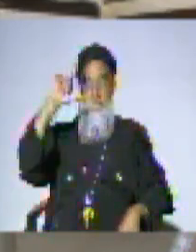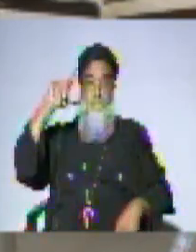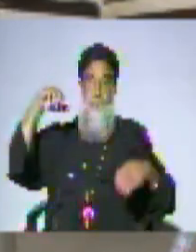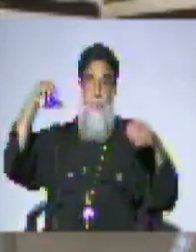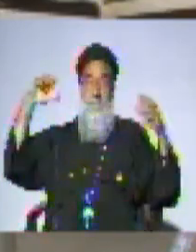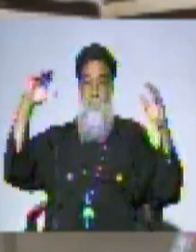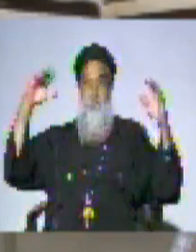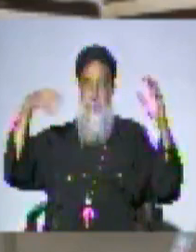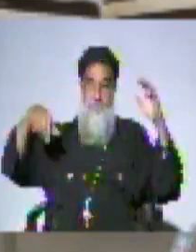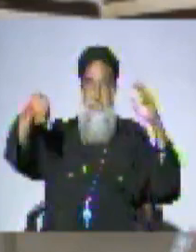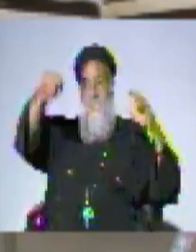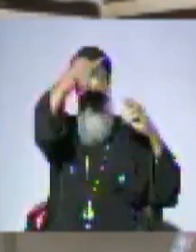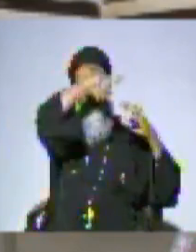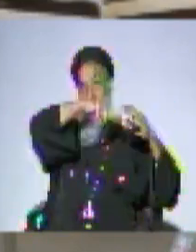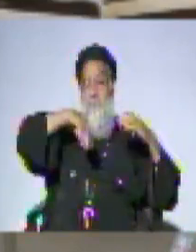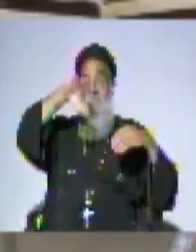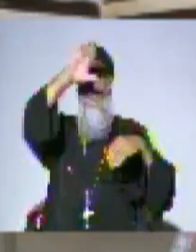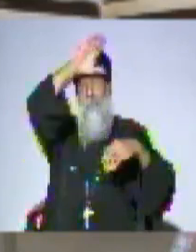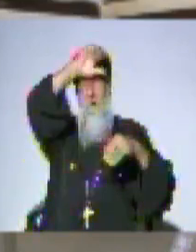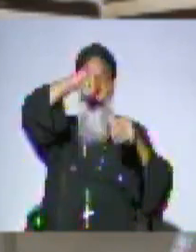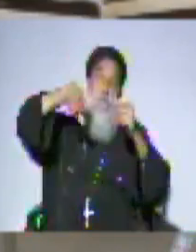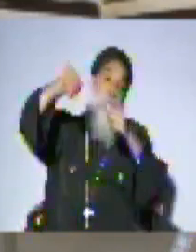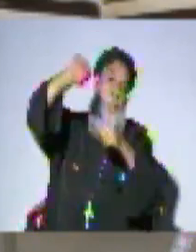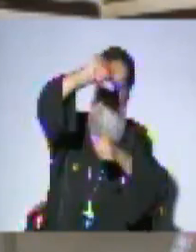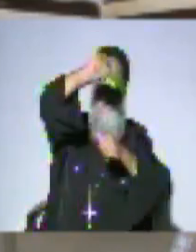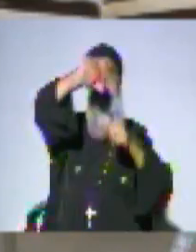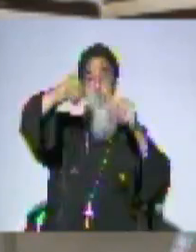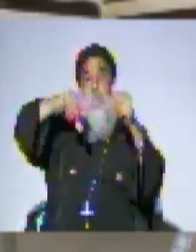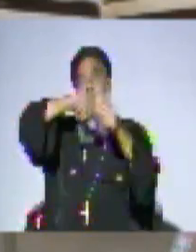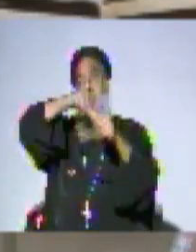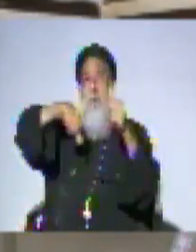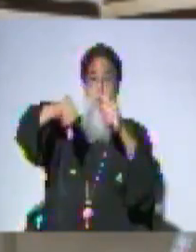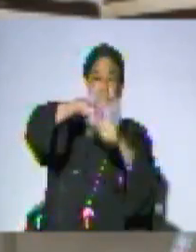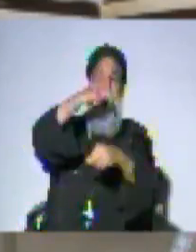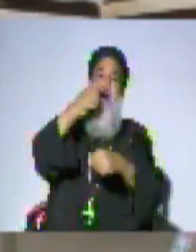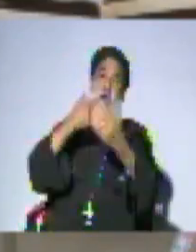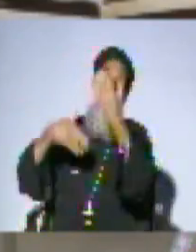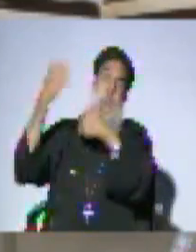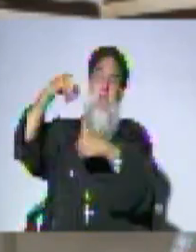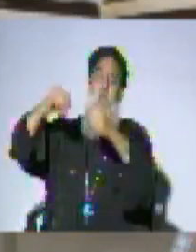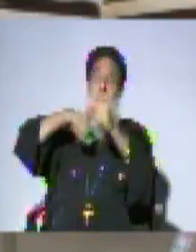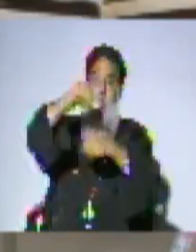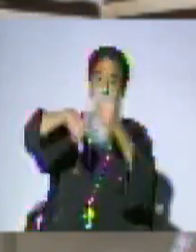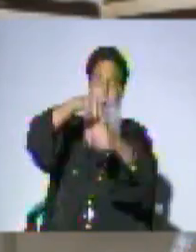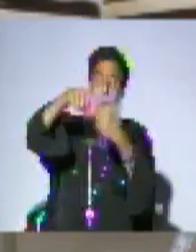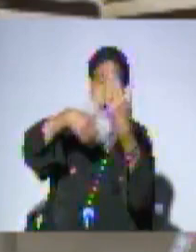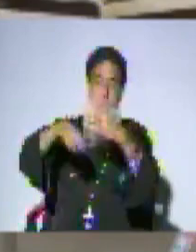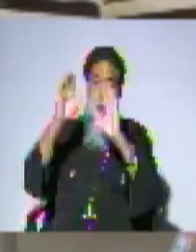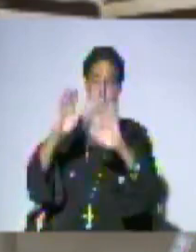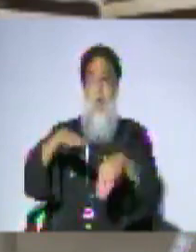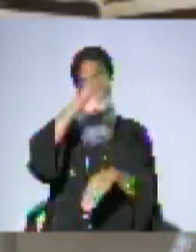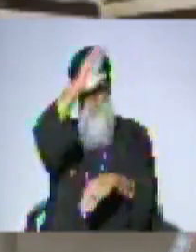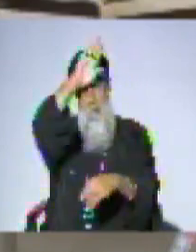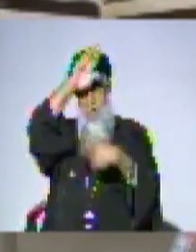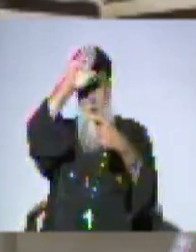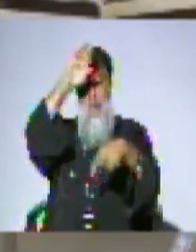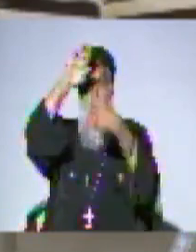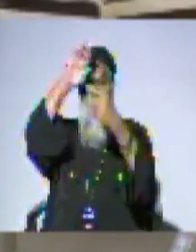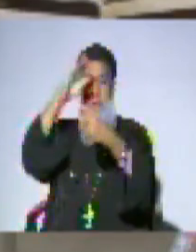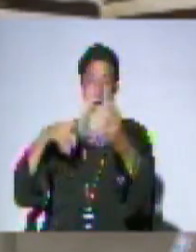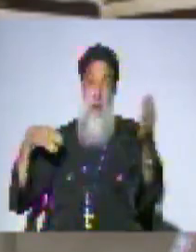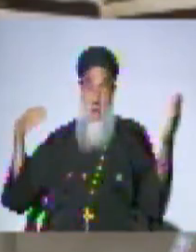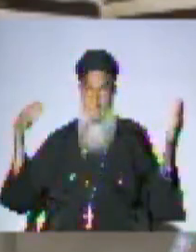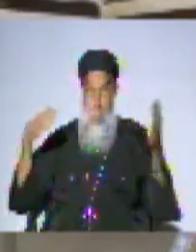الحياة وملك الدهور، الدهور الأزمنة، كل زمن له ملك معين،